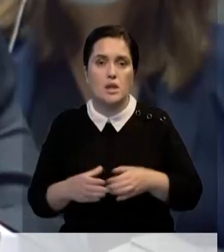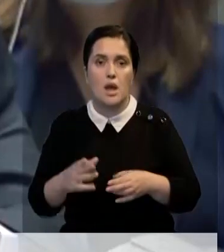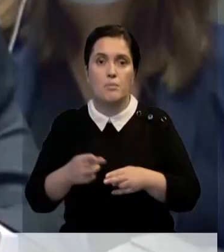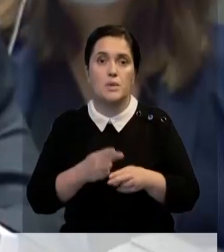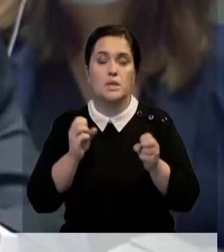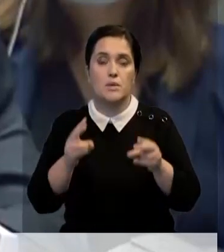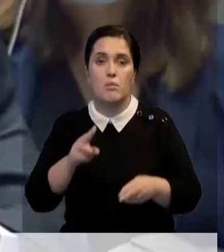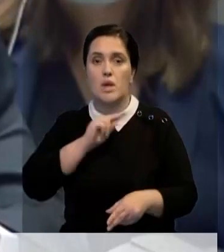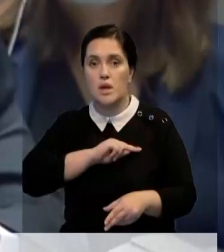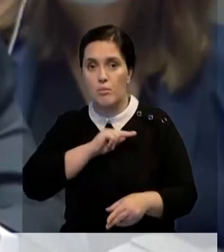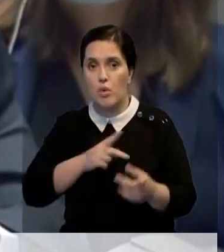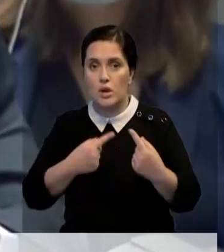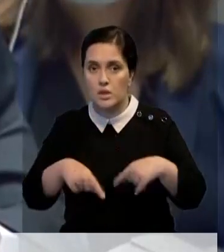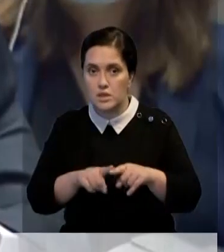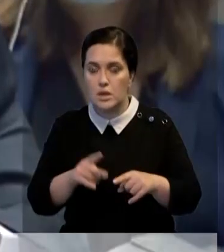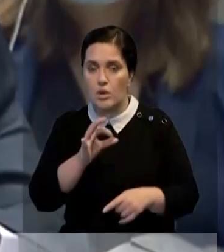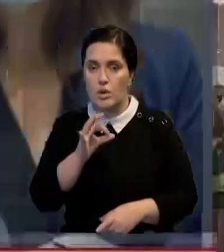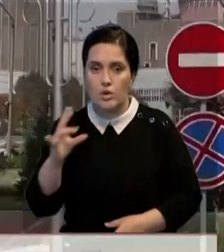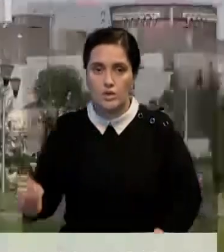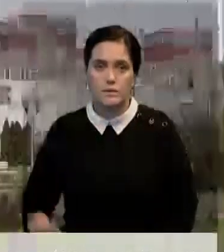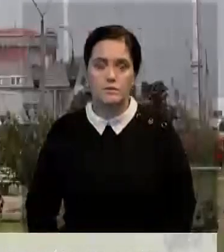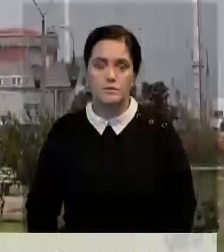включая работу Организации Объединенных Наций.